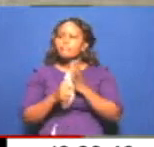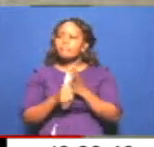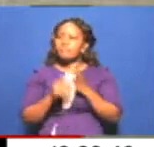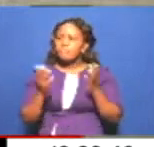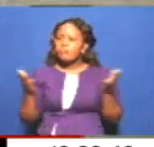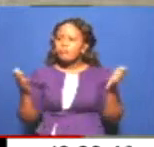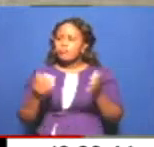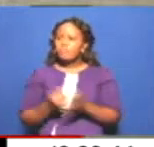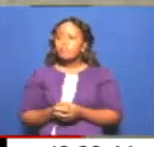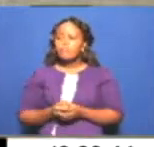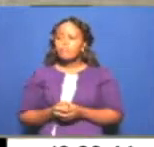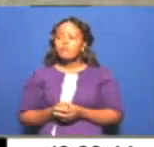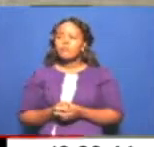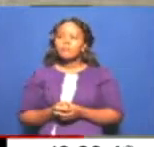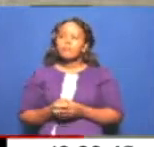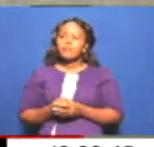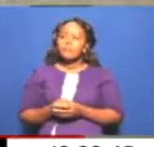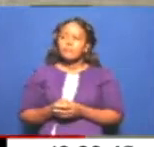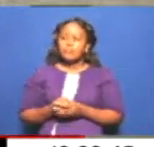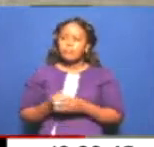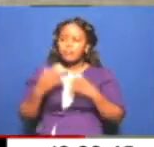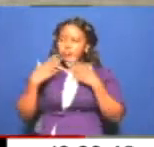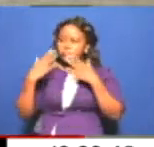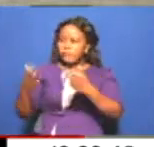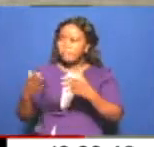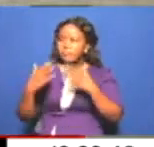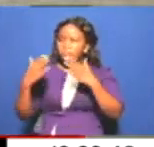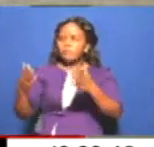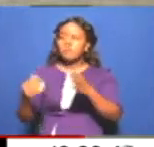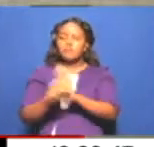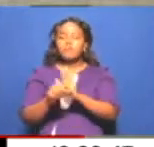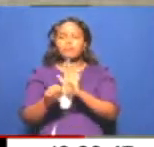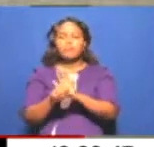Shukran kutualika kwenye show, Gladys, asante.